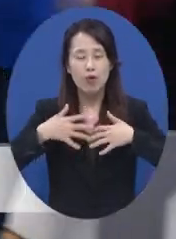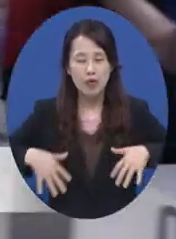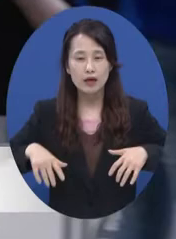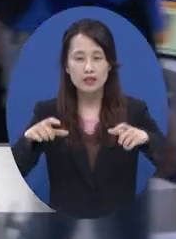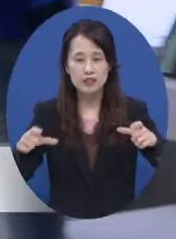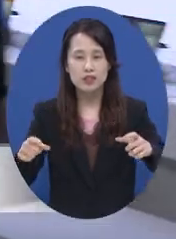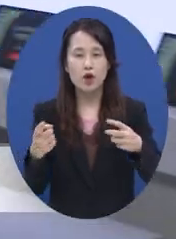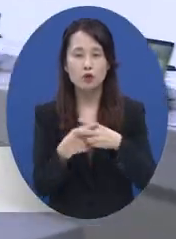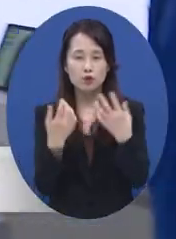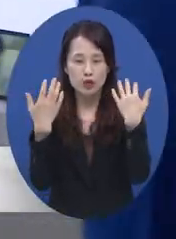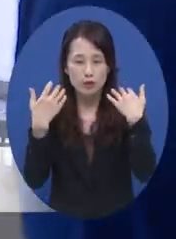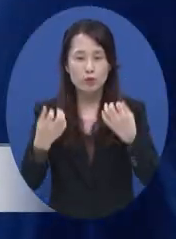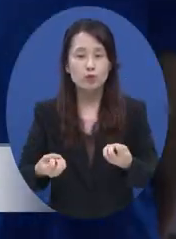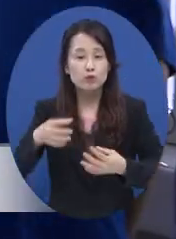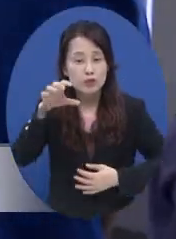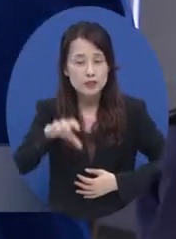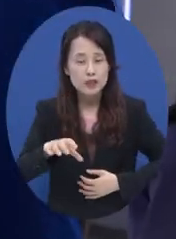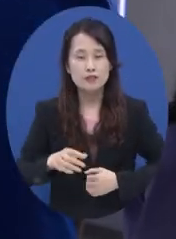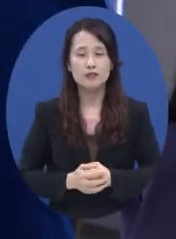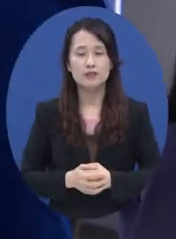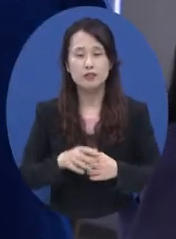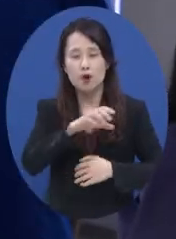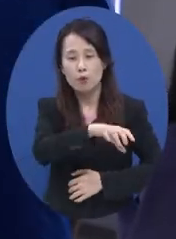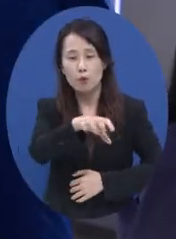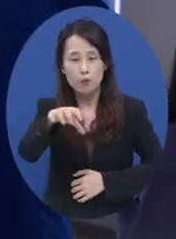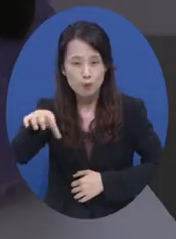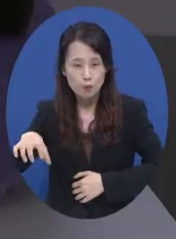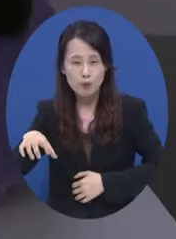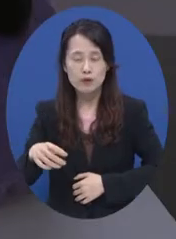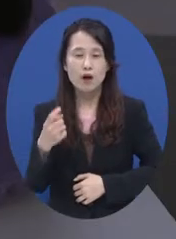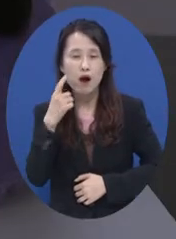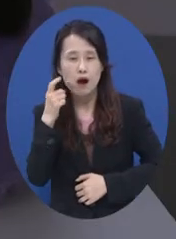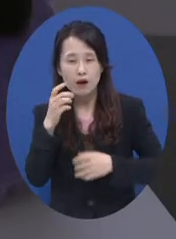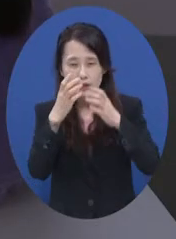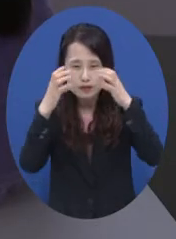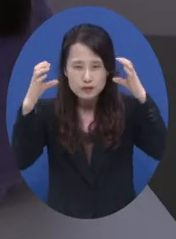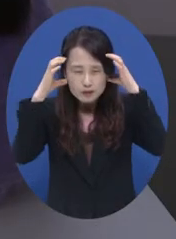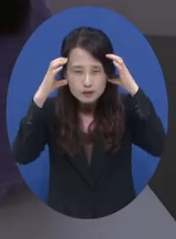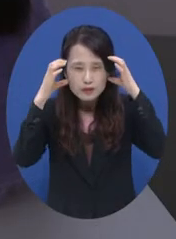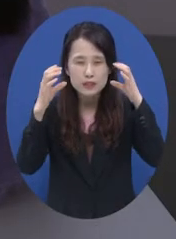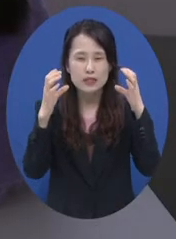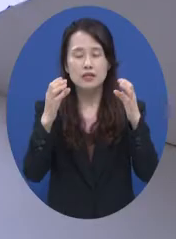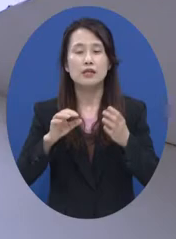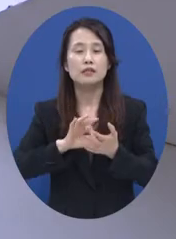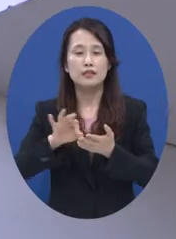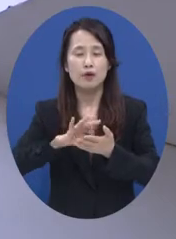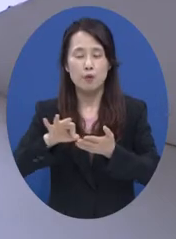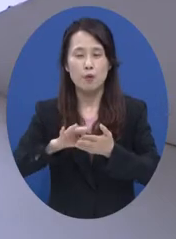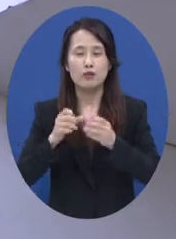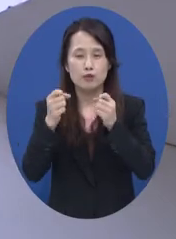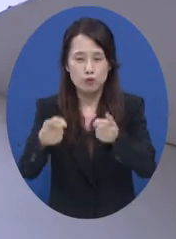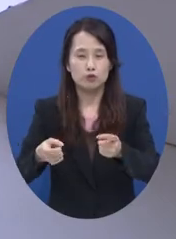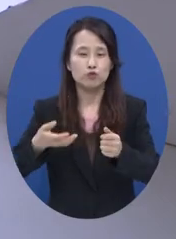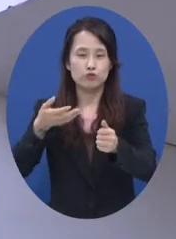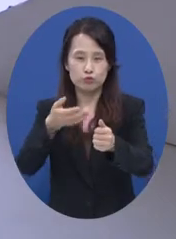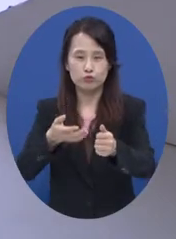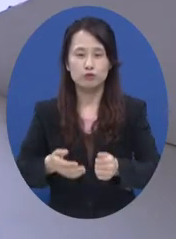소외 지역과 초등학교, 축제장 등 경기 지역 곳곳에서 가상증강현실 기술을 접할 수 있는 기회를